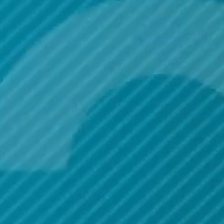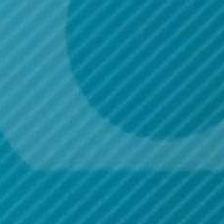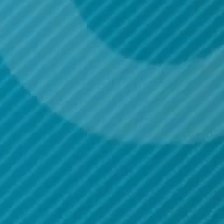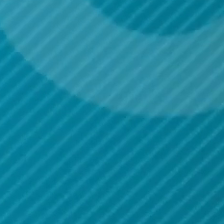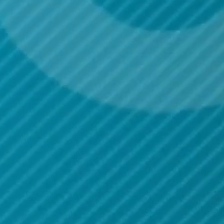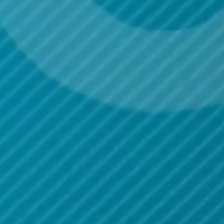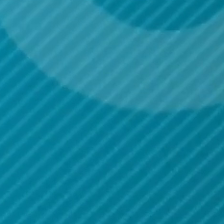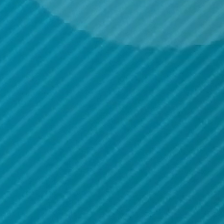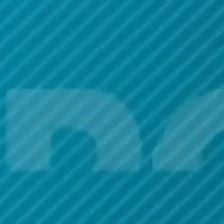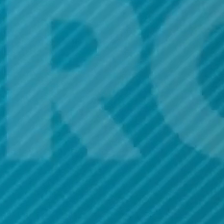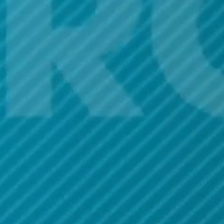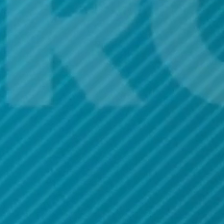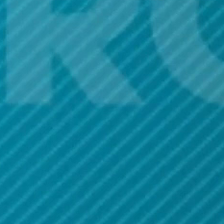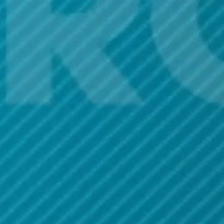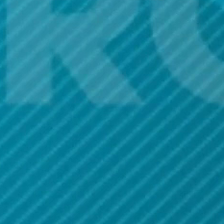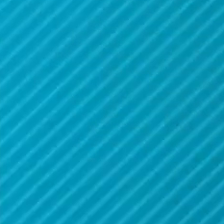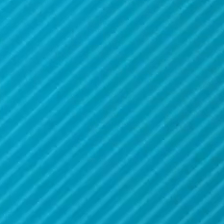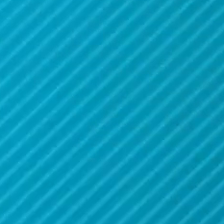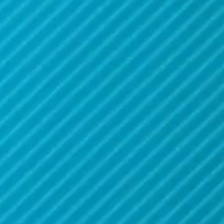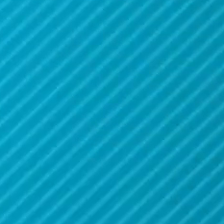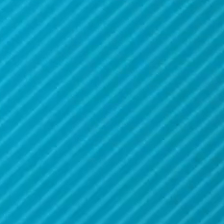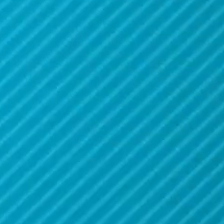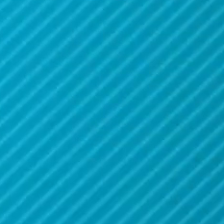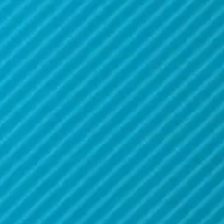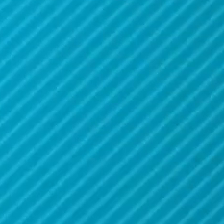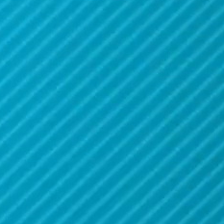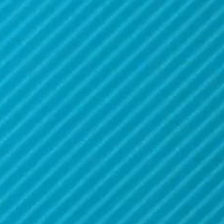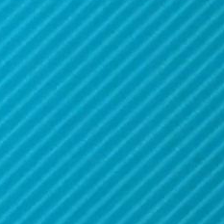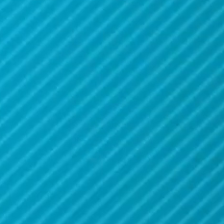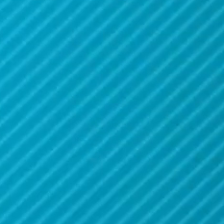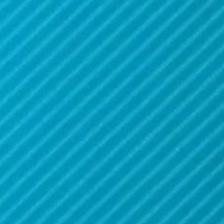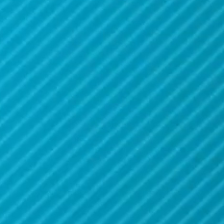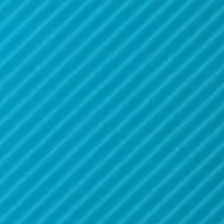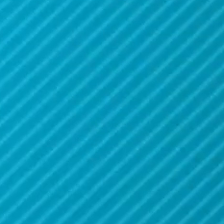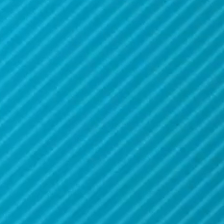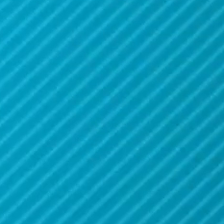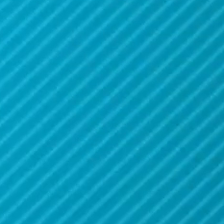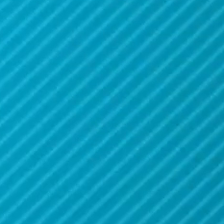amakuru ya siporo ay'imyidagaduro application ya RBA urayisanga kuri